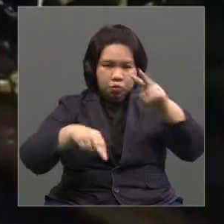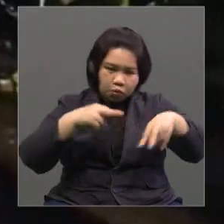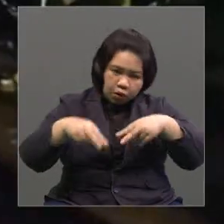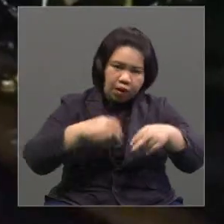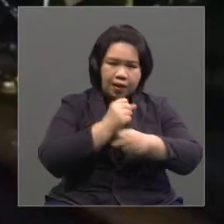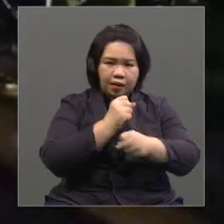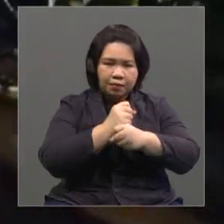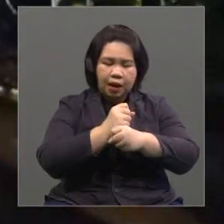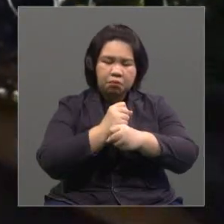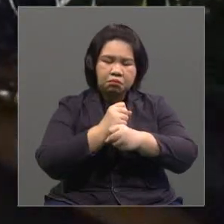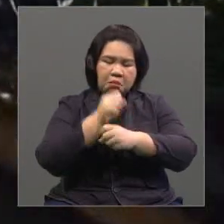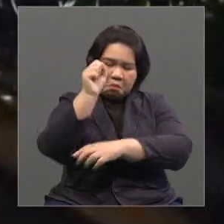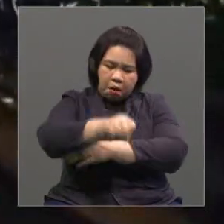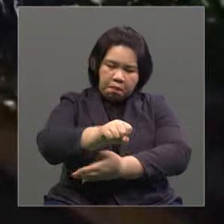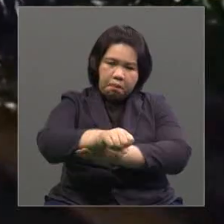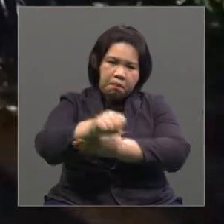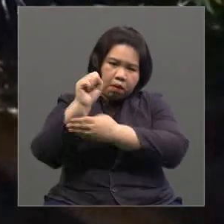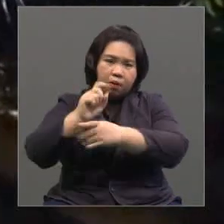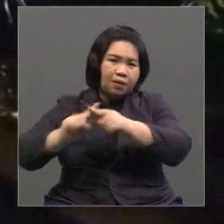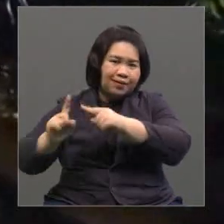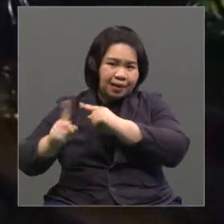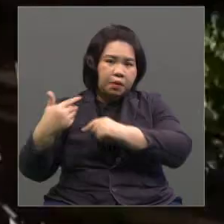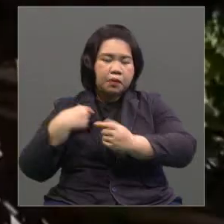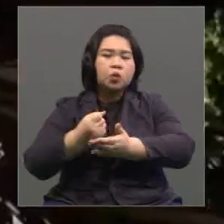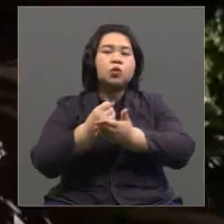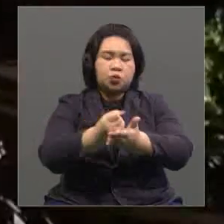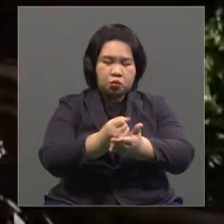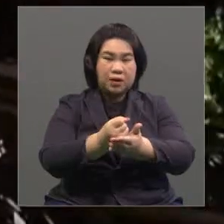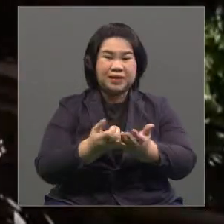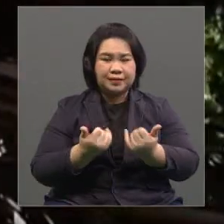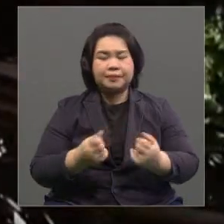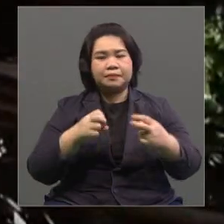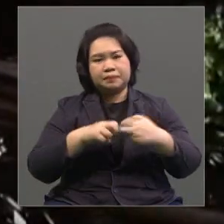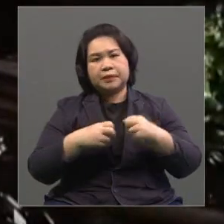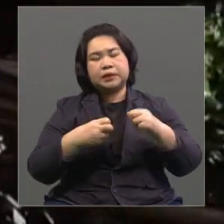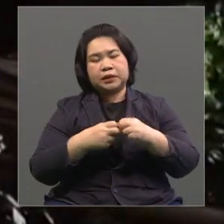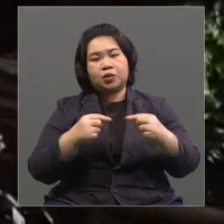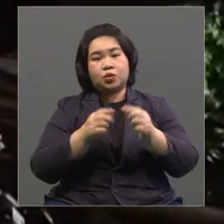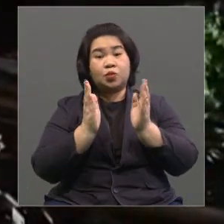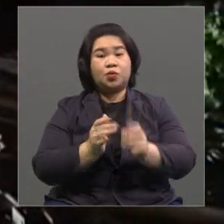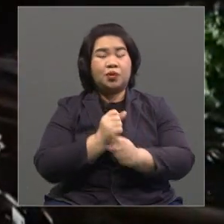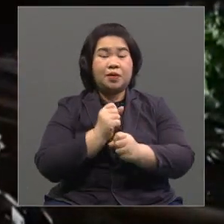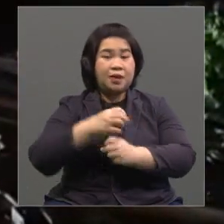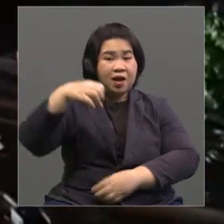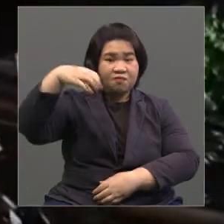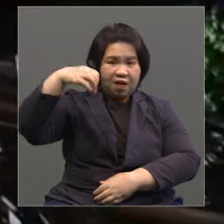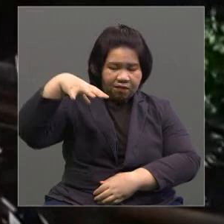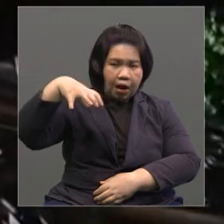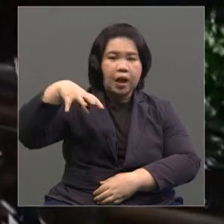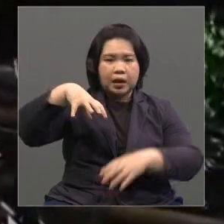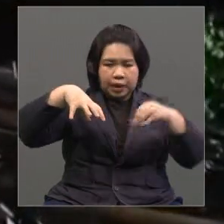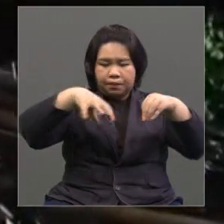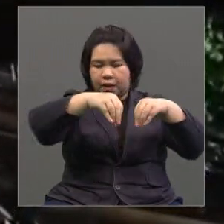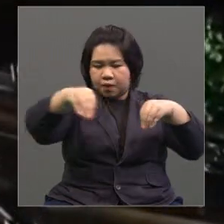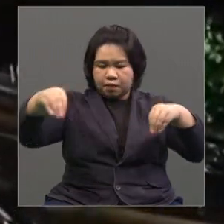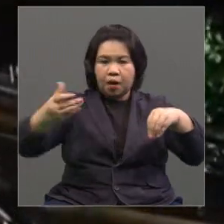เคลียร์พื้นที่เพื่อจะเร่งเปิดการจราจรนะคะซึ่งตอนนี้ต้องบอกว่าเจ้าหน้าที่การไฟฟ้าป่าตองได้ไปตัดกระแสไฟฟ้า